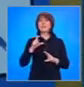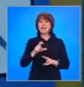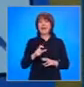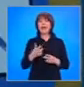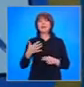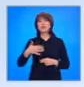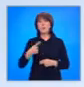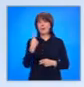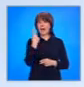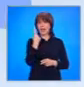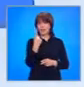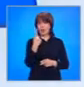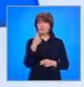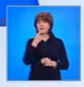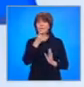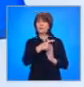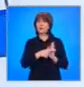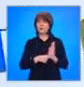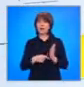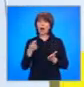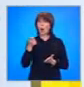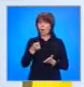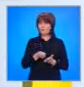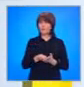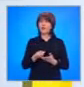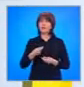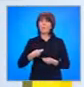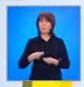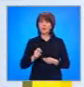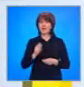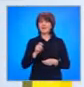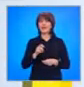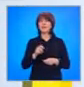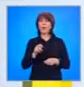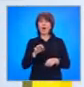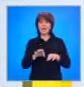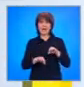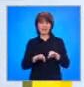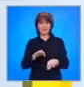бюлетината. Купуването и продаването на гласове е престъпление.